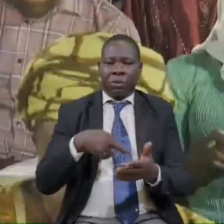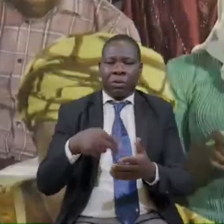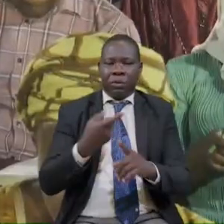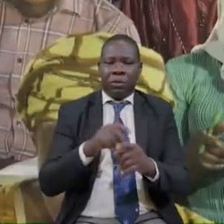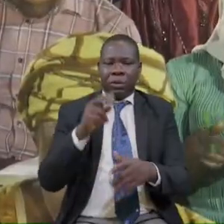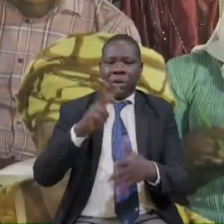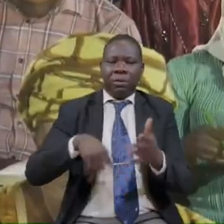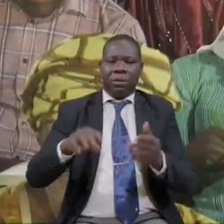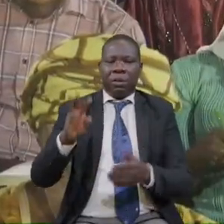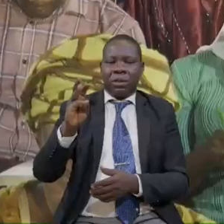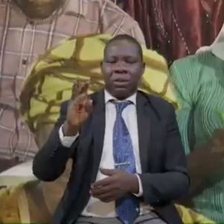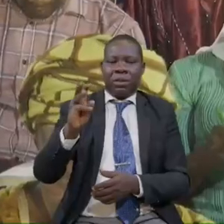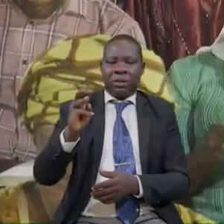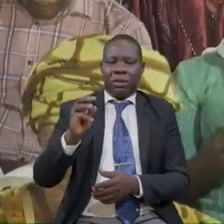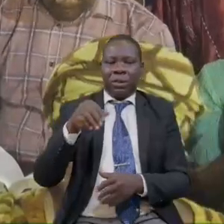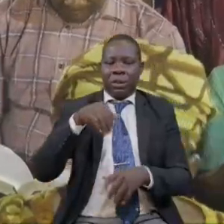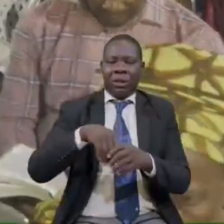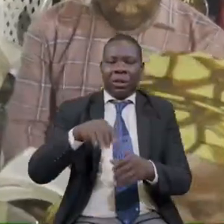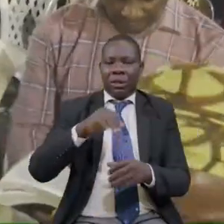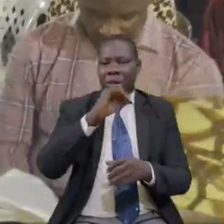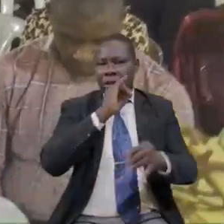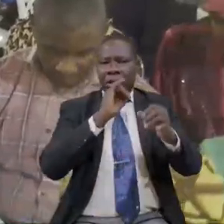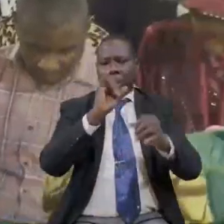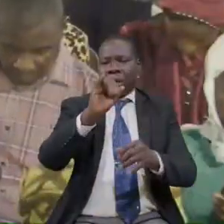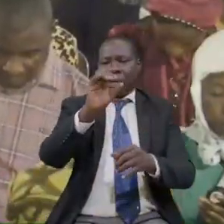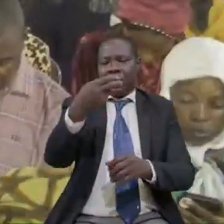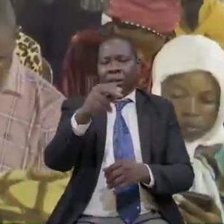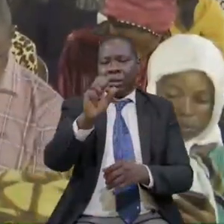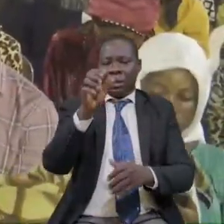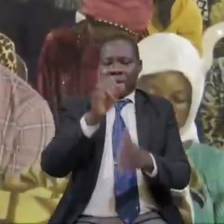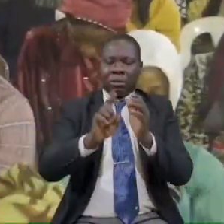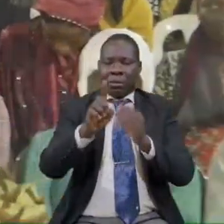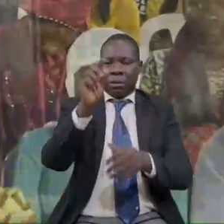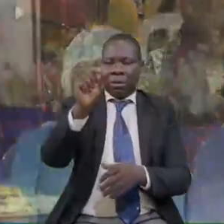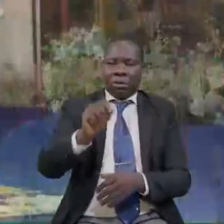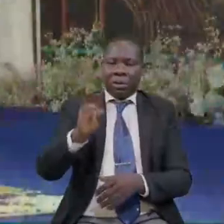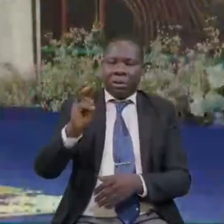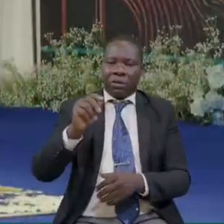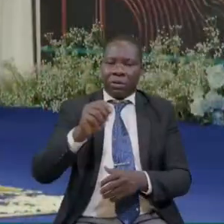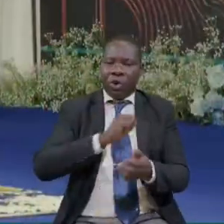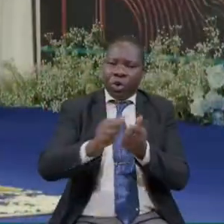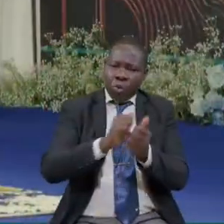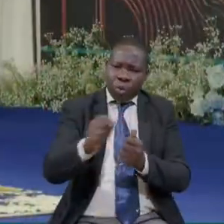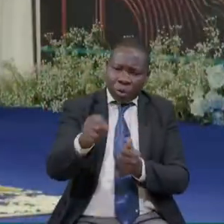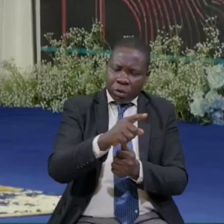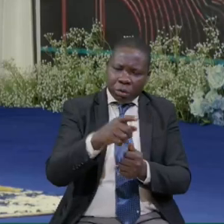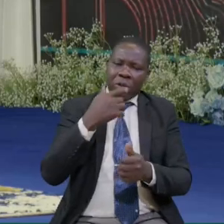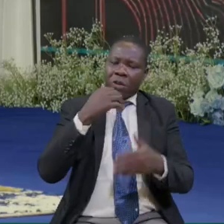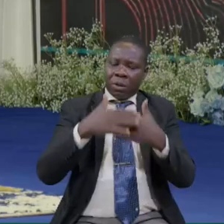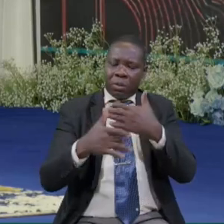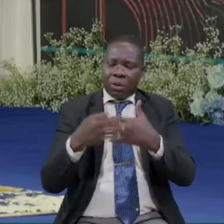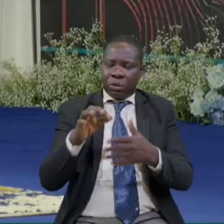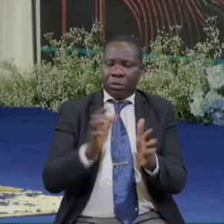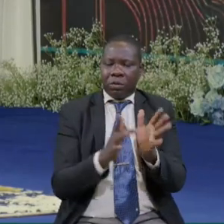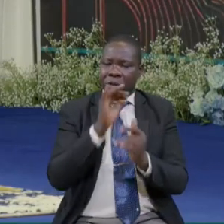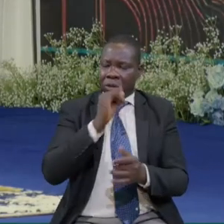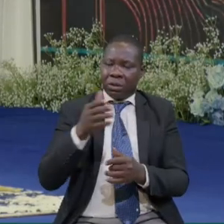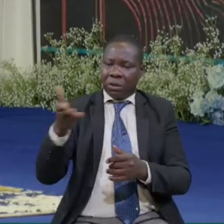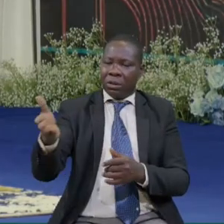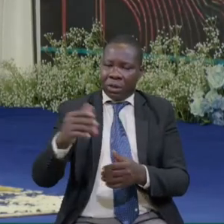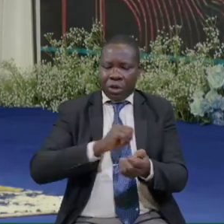verset 16. Ésaïe 1, 16 dit, lavez-vous, le sang de Jésus est là,